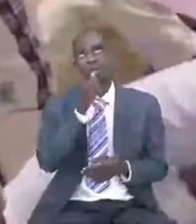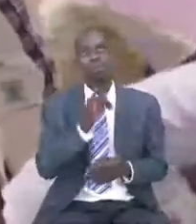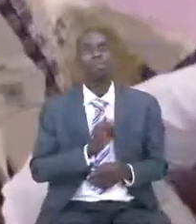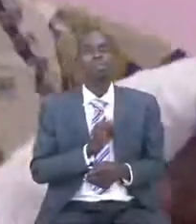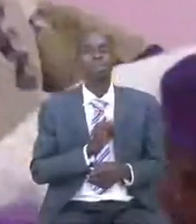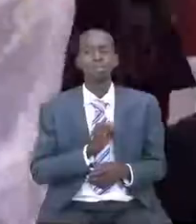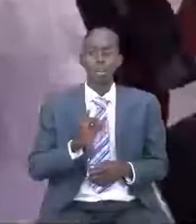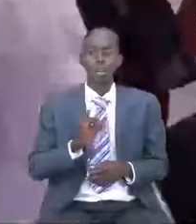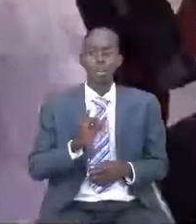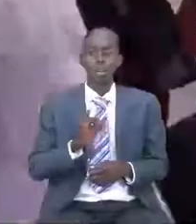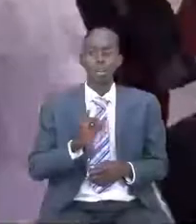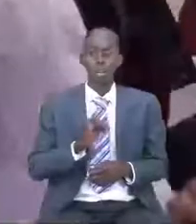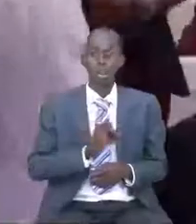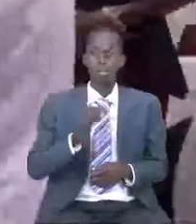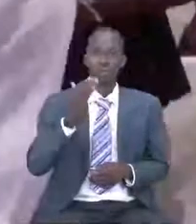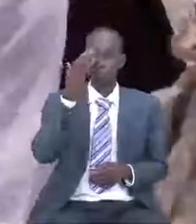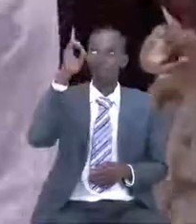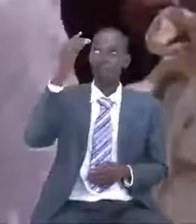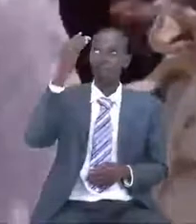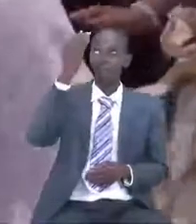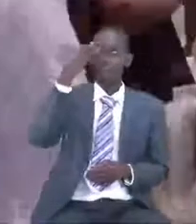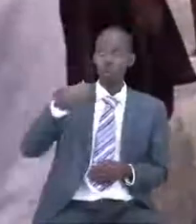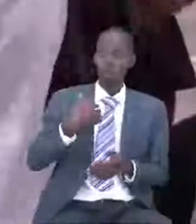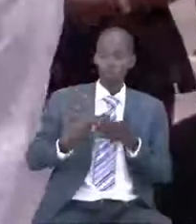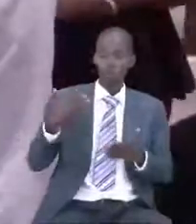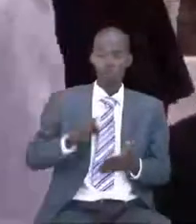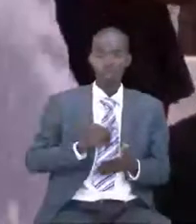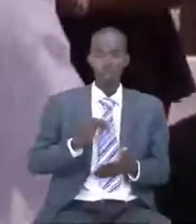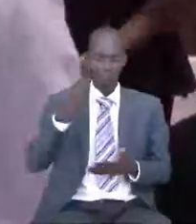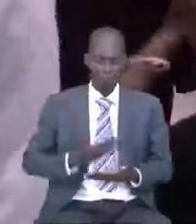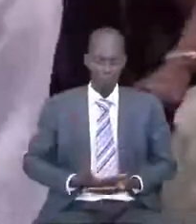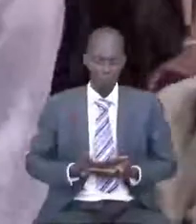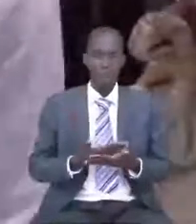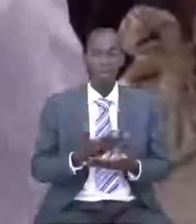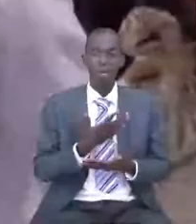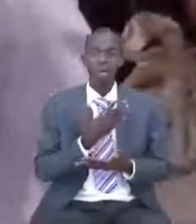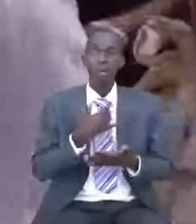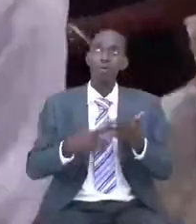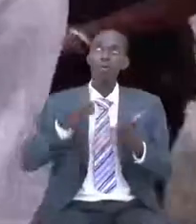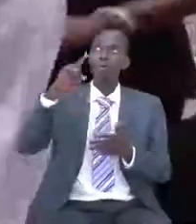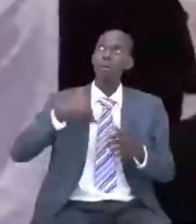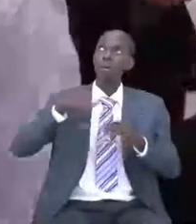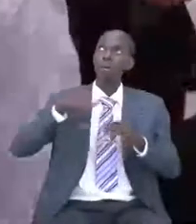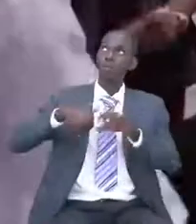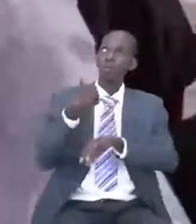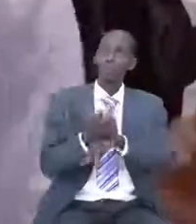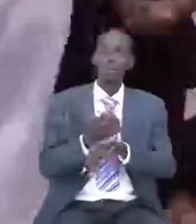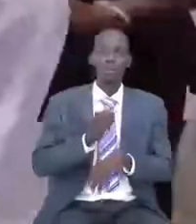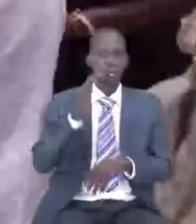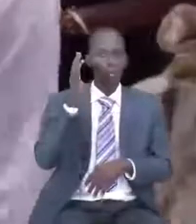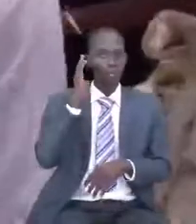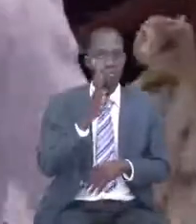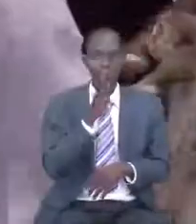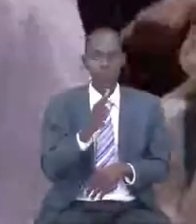Et dis, Seigneur, me voici. Je sais que tu me connaissais avant ma naissance. Et ce que